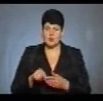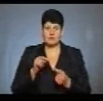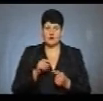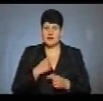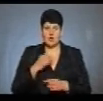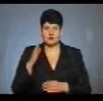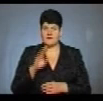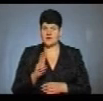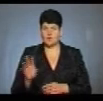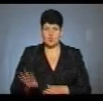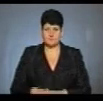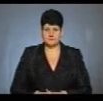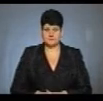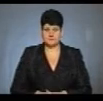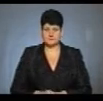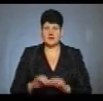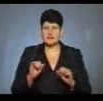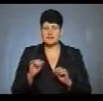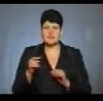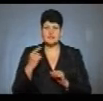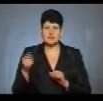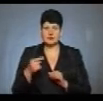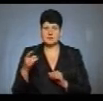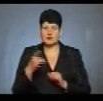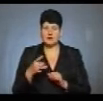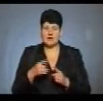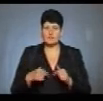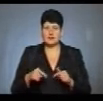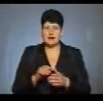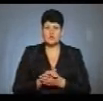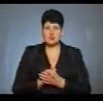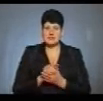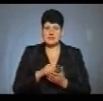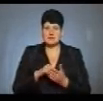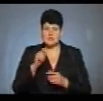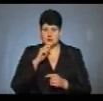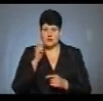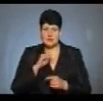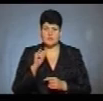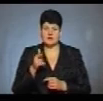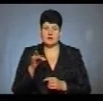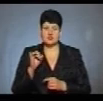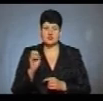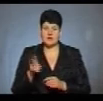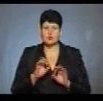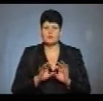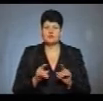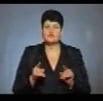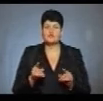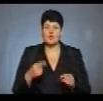ніхто. Керівник Тернопільського регіонального відділення Асоціації міст України Ігор Гірчак розповів,